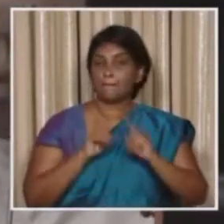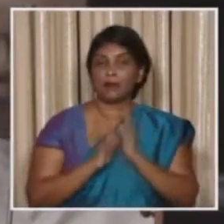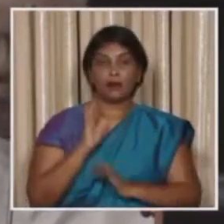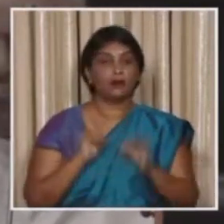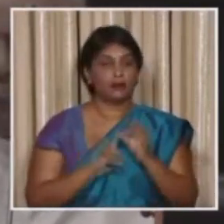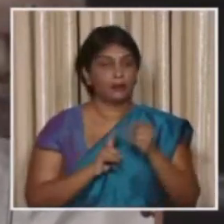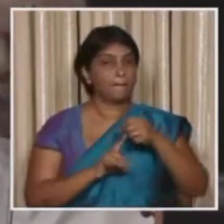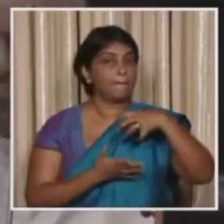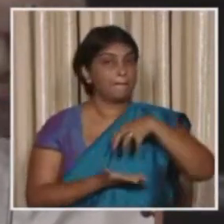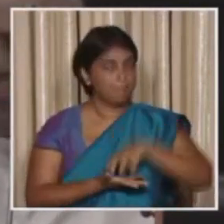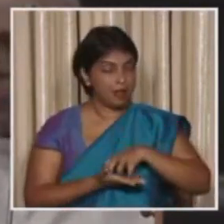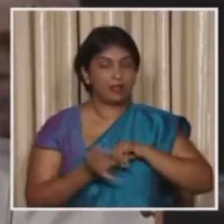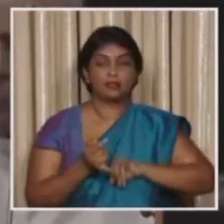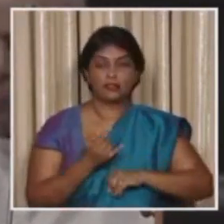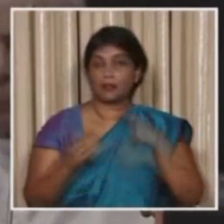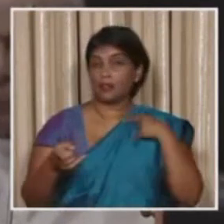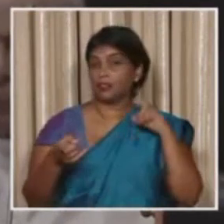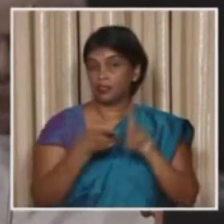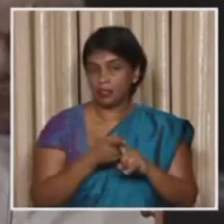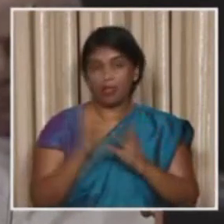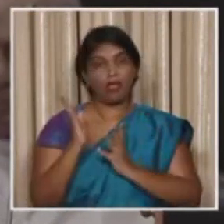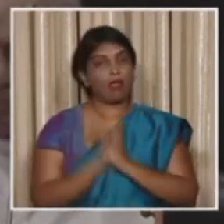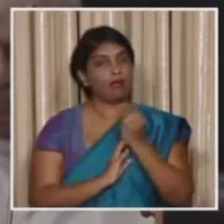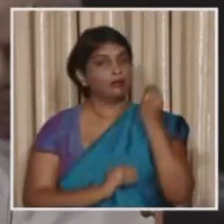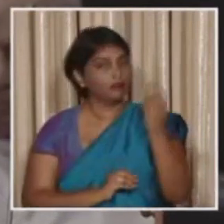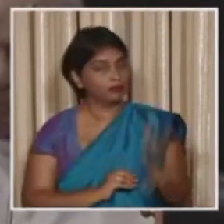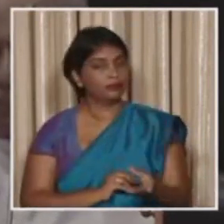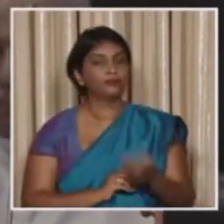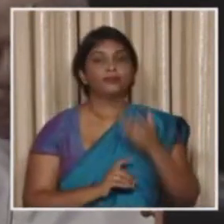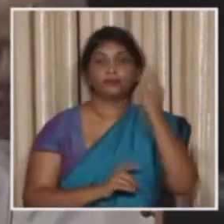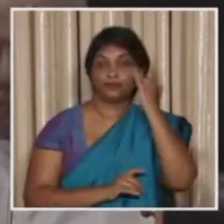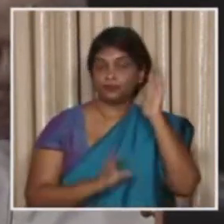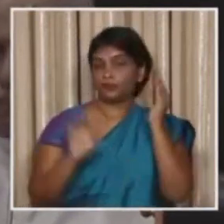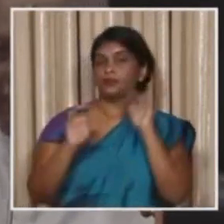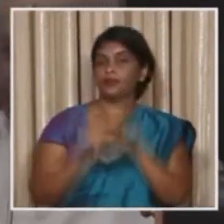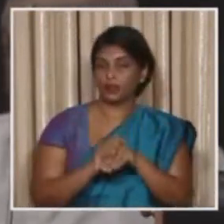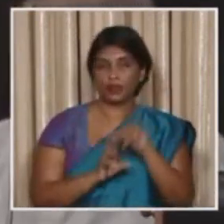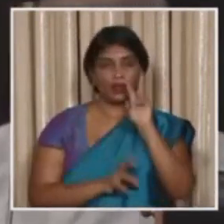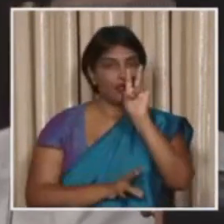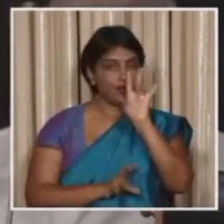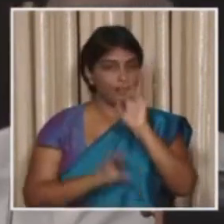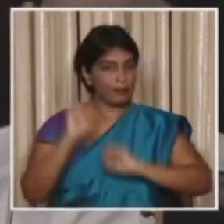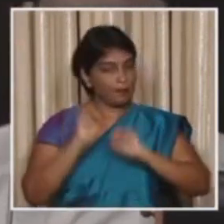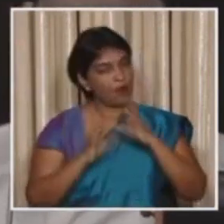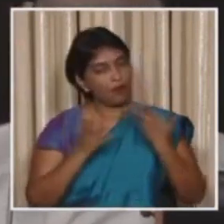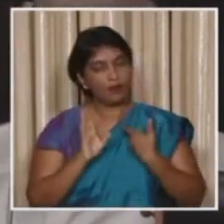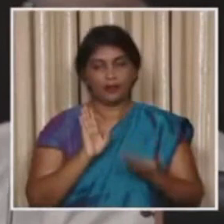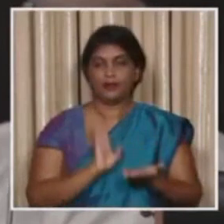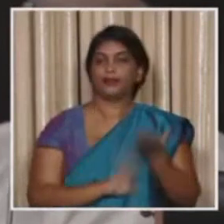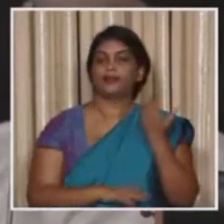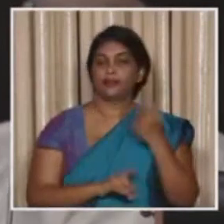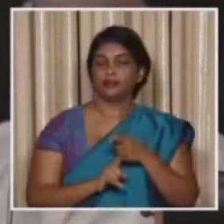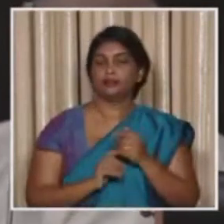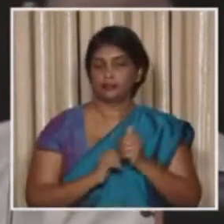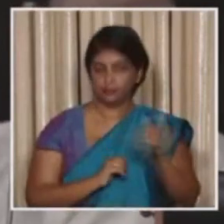මන්ත්‍රීවරුන්ට පළාත් සභා සඳහා තනග කිරීමේ අයිතිය ලබා දීම, කාන්තා නියෝජනය 25%ක් හෝ එයට වැඩි ප්‍රමාණයක් දක්වා